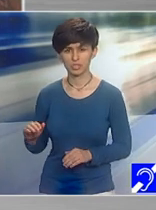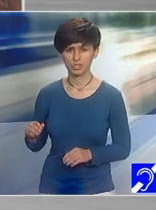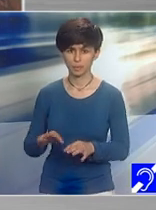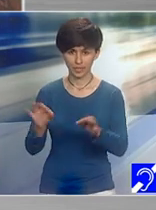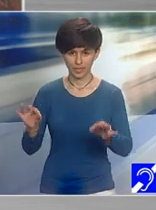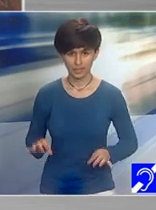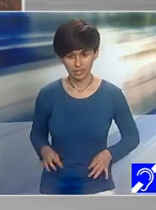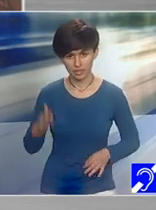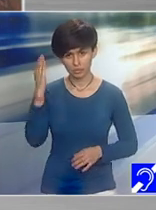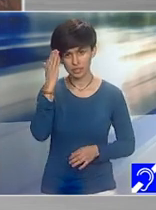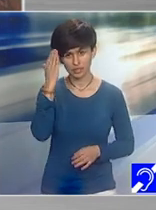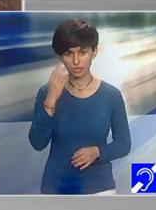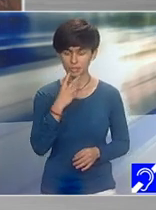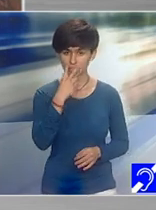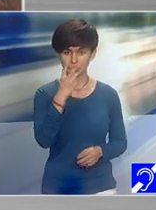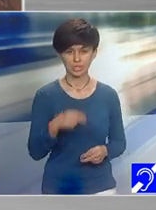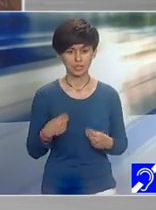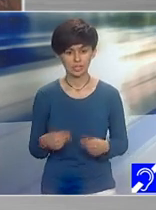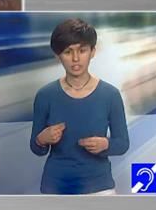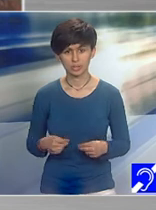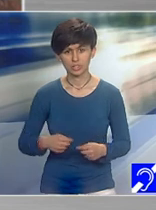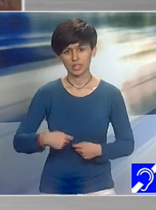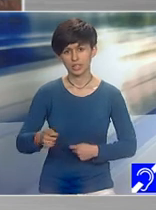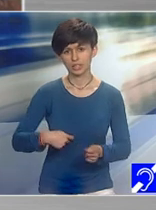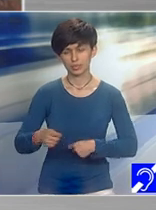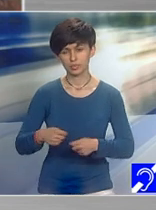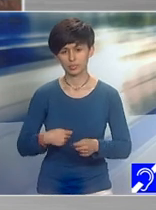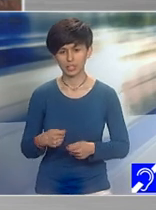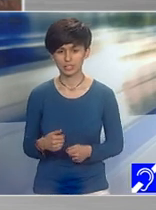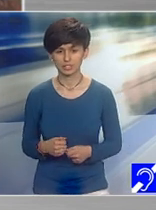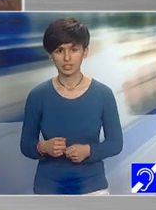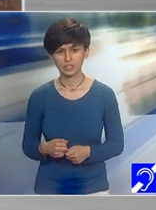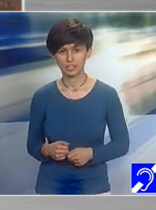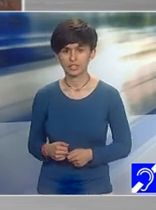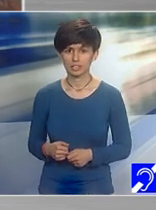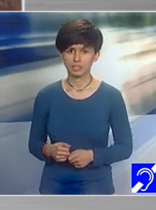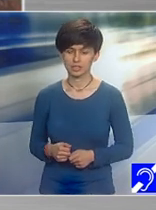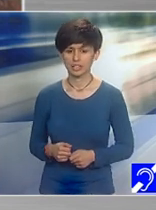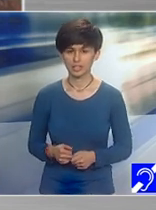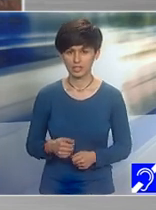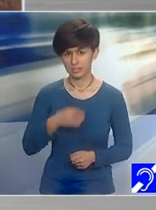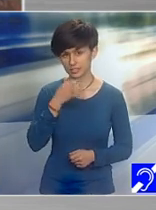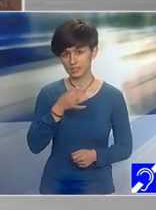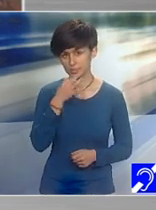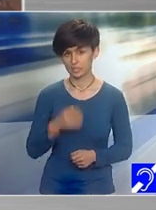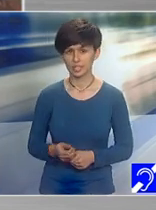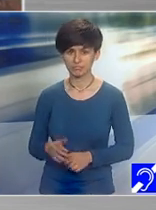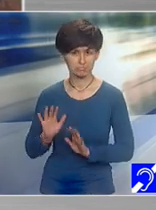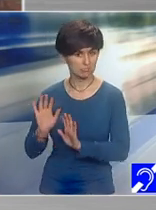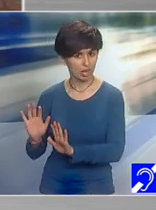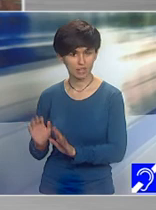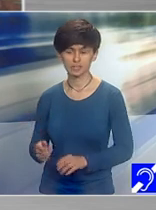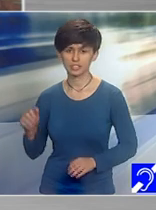de la reclama de la un magazin mare cu Halep. Lasă-i să bată mingea. Lasă-i să bată mingea în curtea